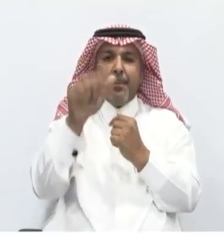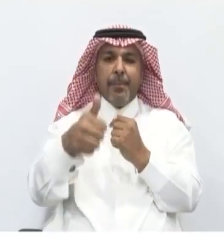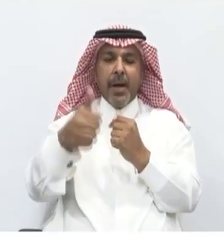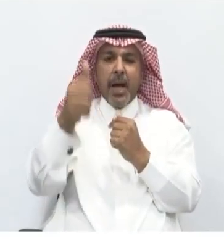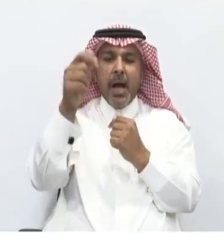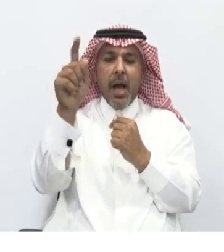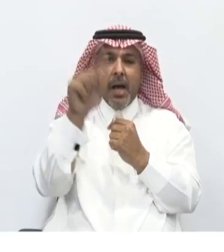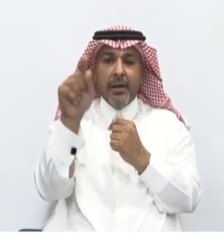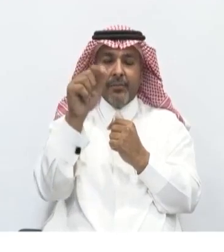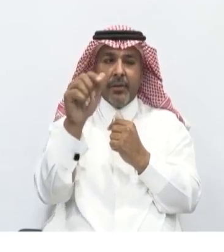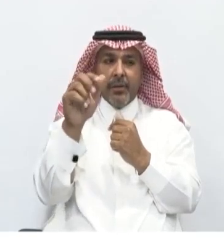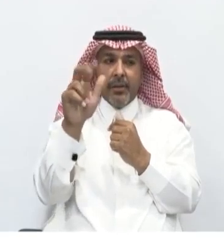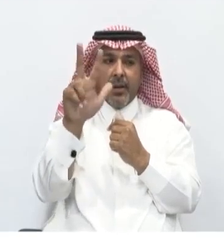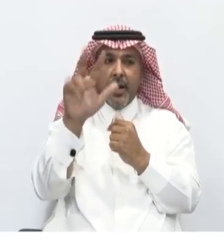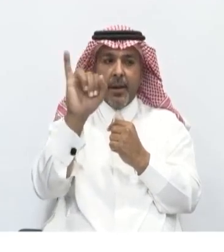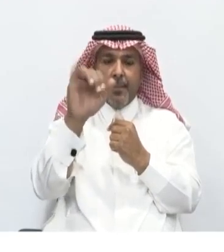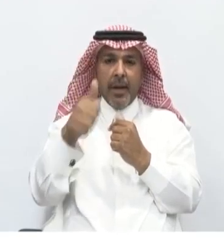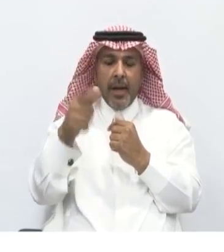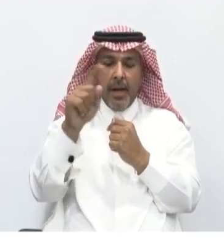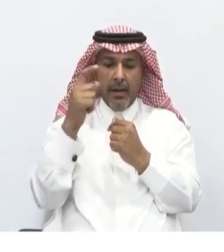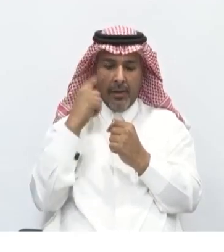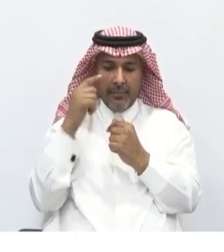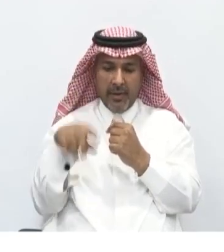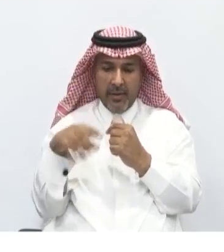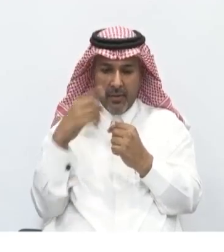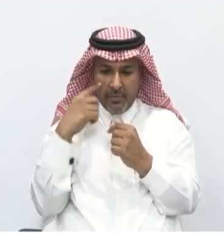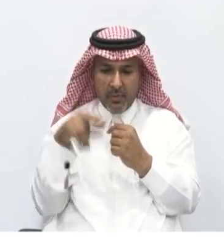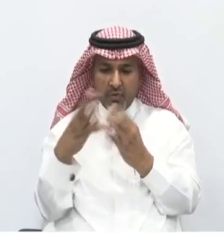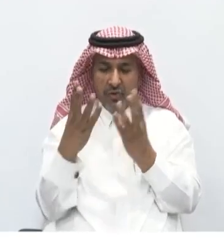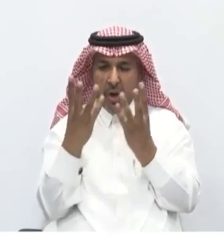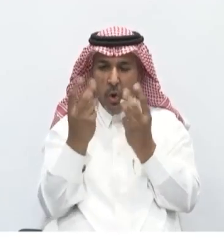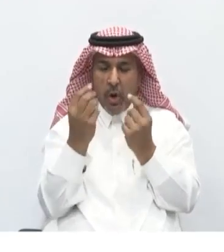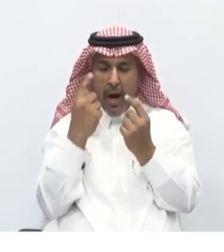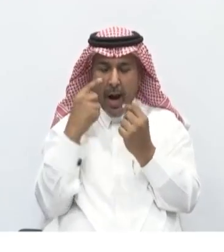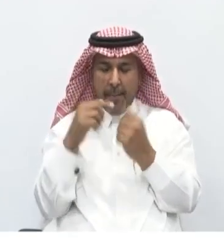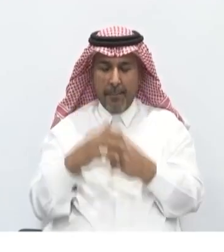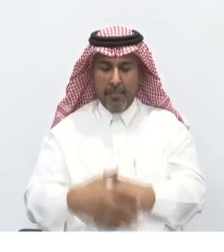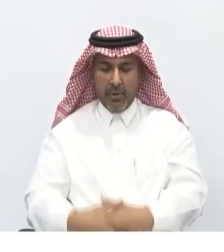جزيئات الماء المتكونه طبعا الكسور